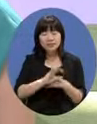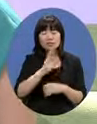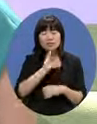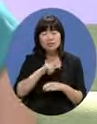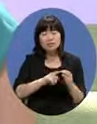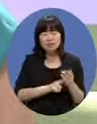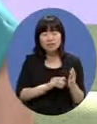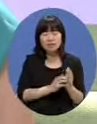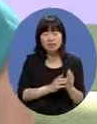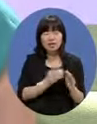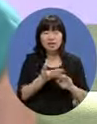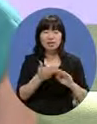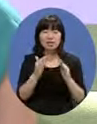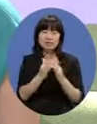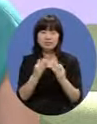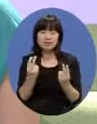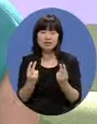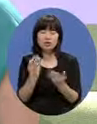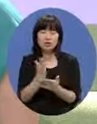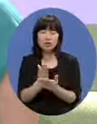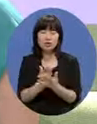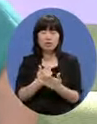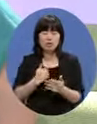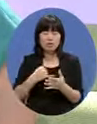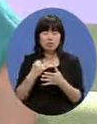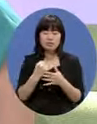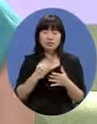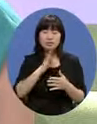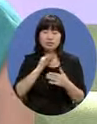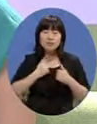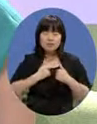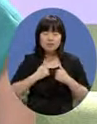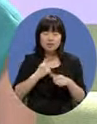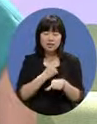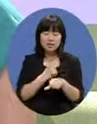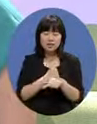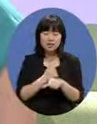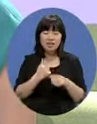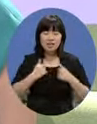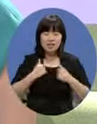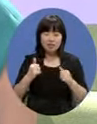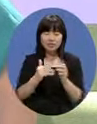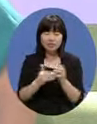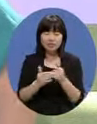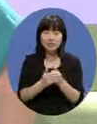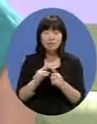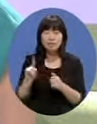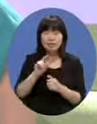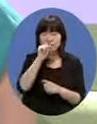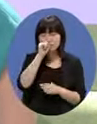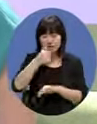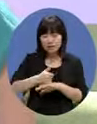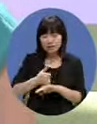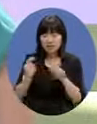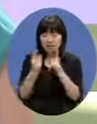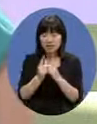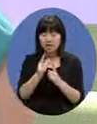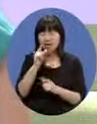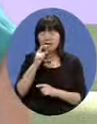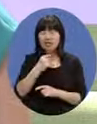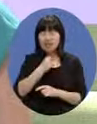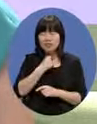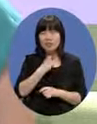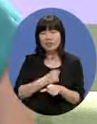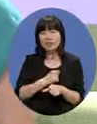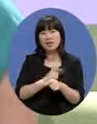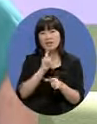마음이면, 이렇게 옆집에 비교하는 게 아니라 아이 우리 밀령이도 되게 열심히 하는데 열심히 해서 뭔가 어떤 좋은 결과를 받아왔으면